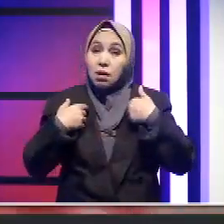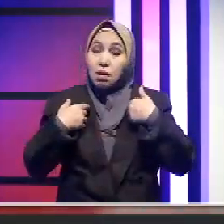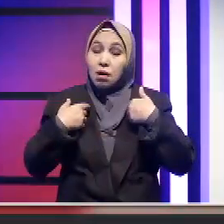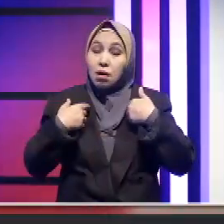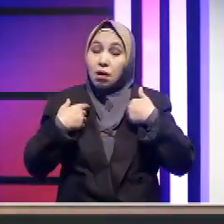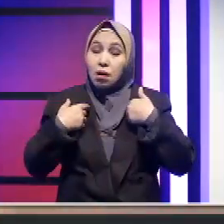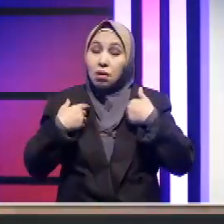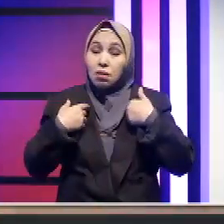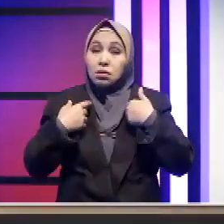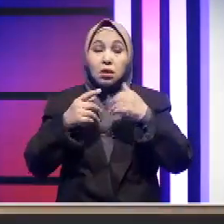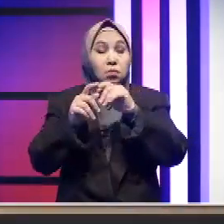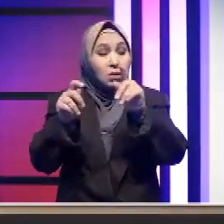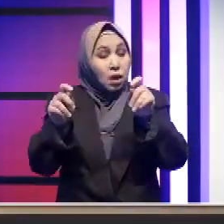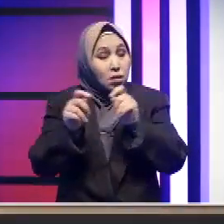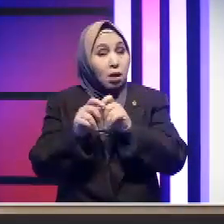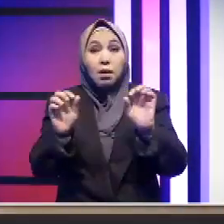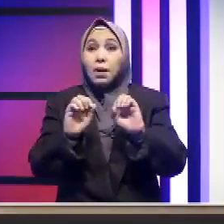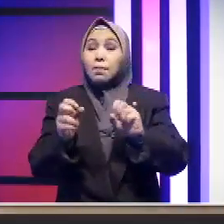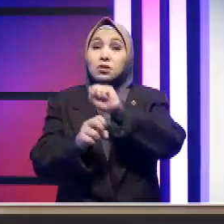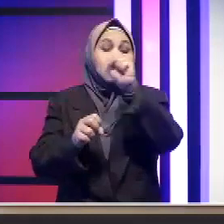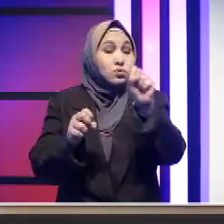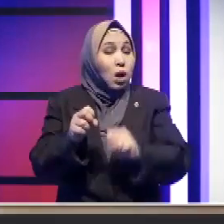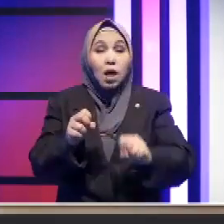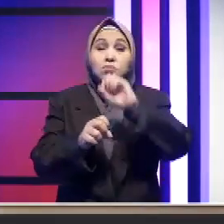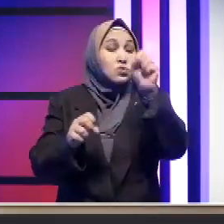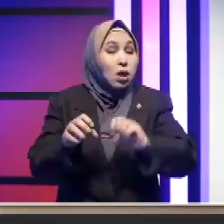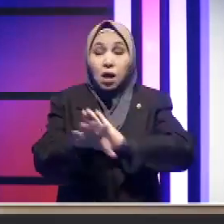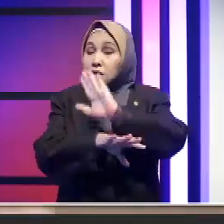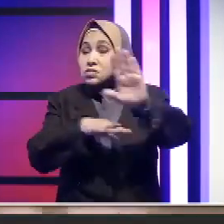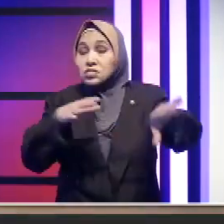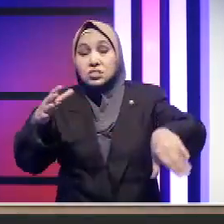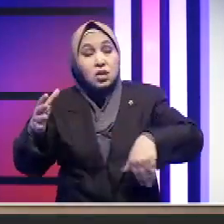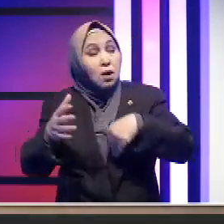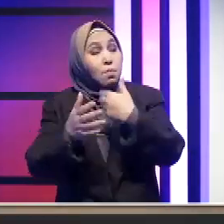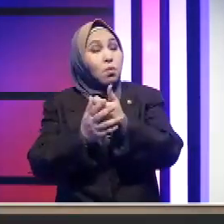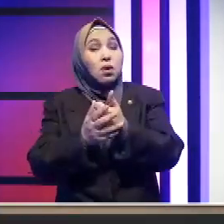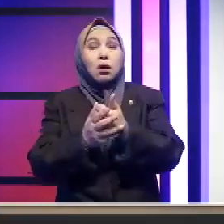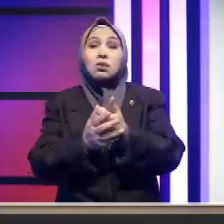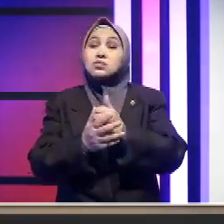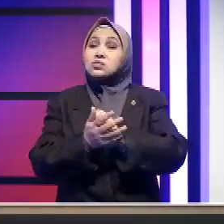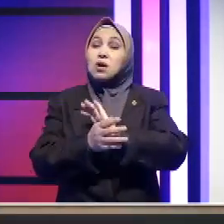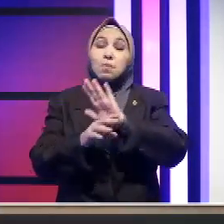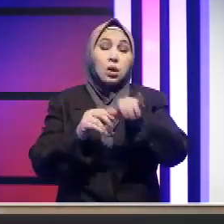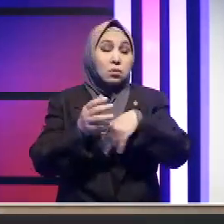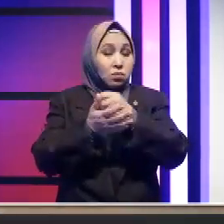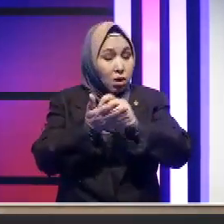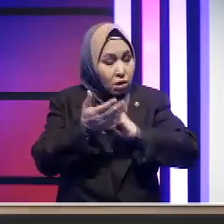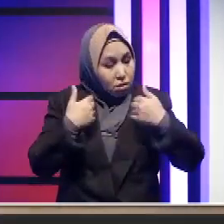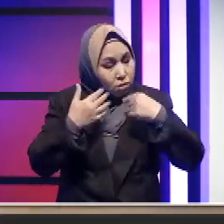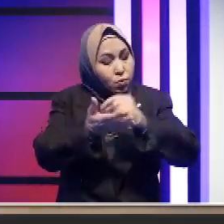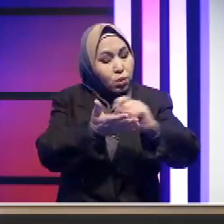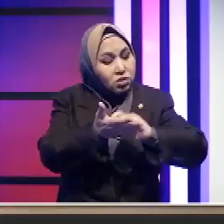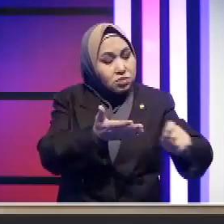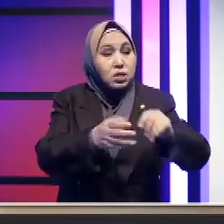Hai buku besar ukuran Subhanallah semua semacet jawabannya gitu deh diaduk